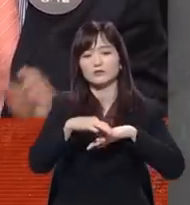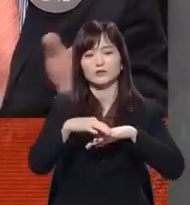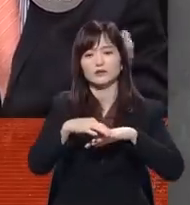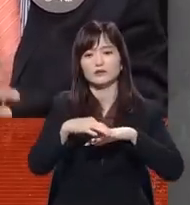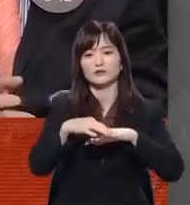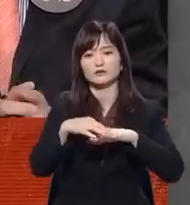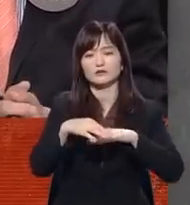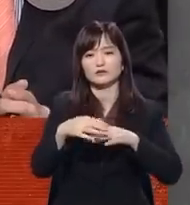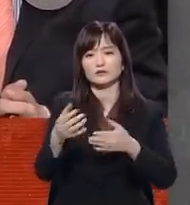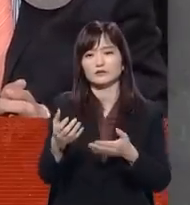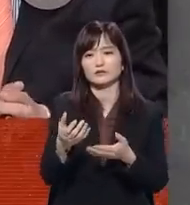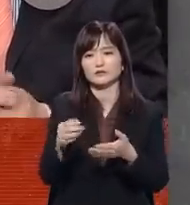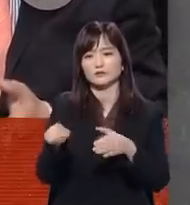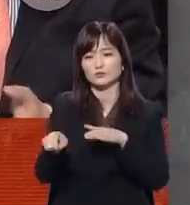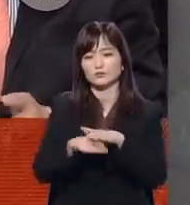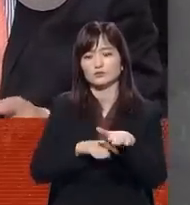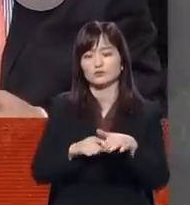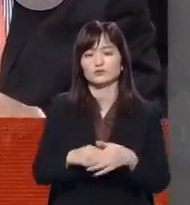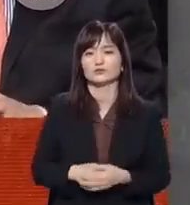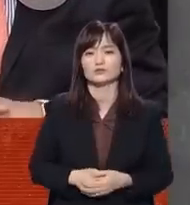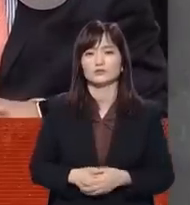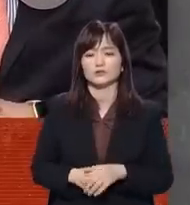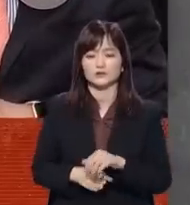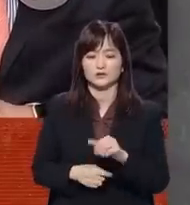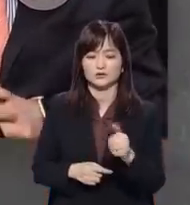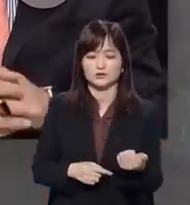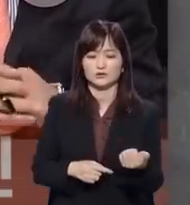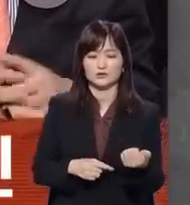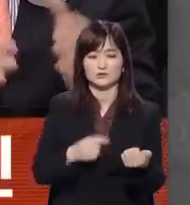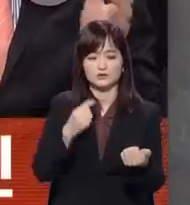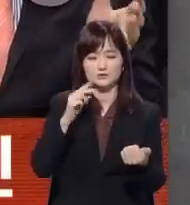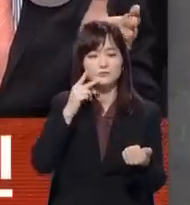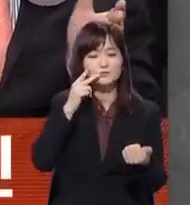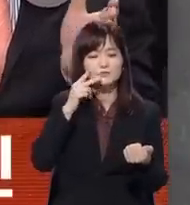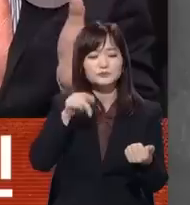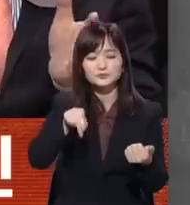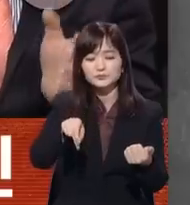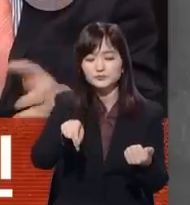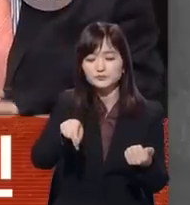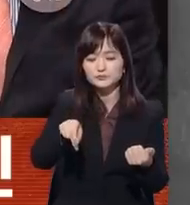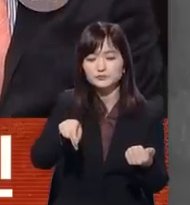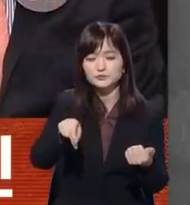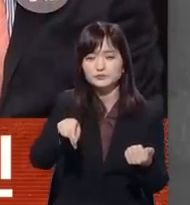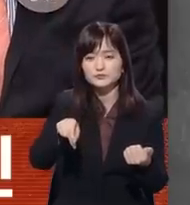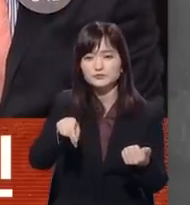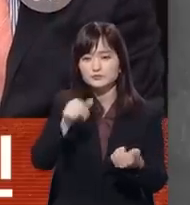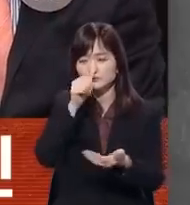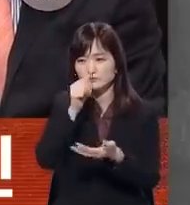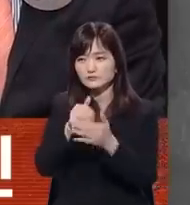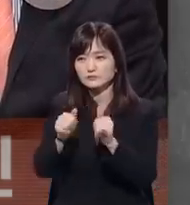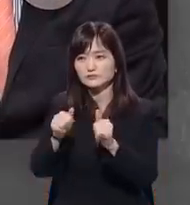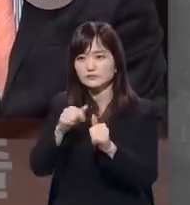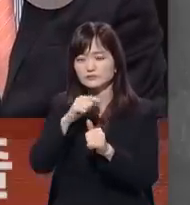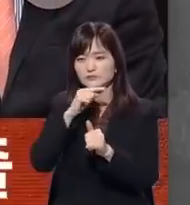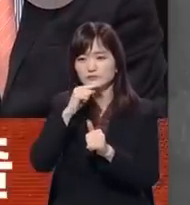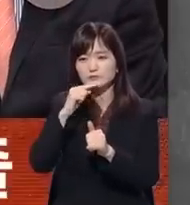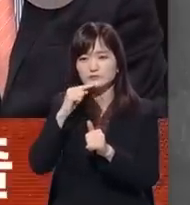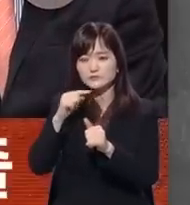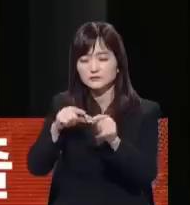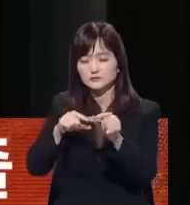그리고이 시신의 시신에서 방안에 대한 담배꼽 주고 가는 데서 일단 그 범인의 체액이 남아 있었습니다